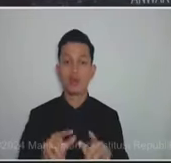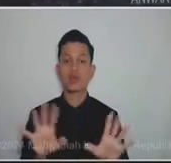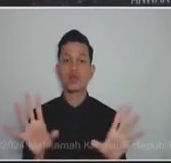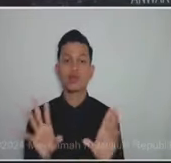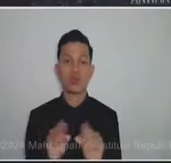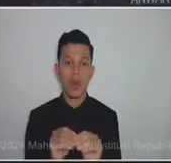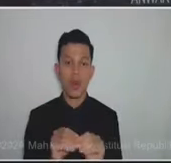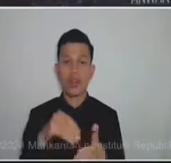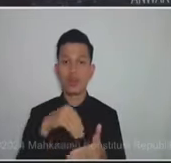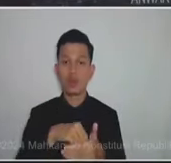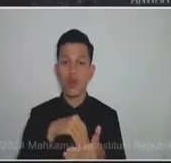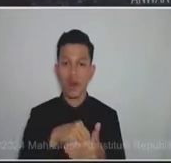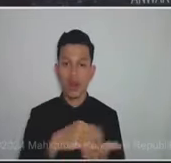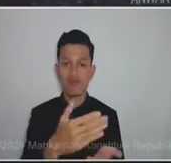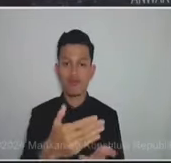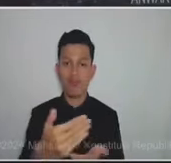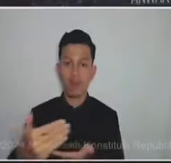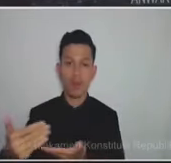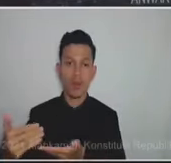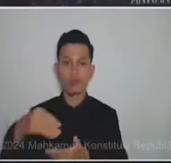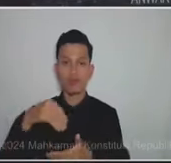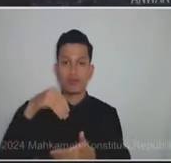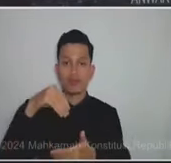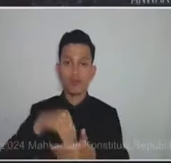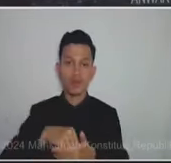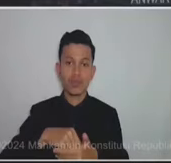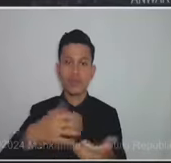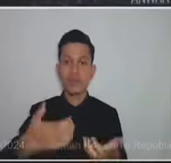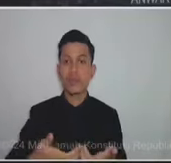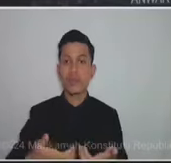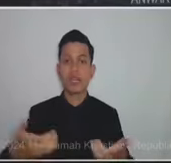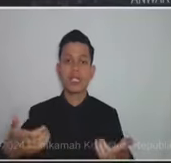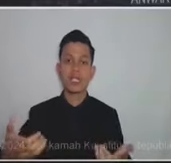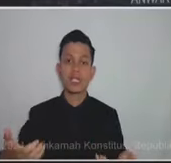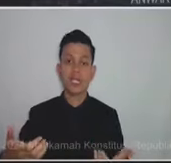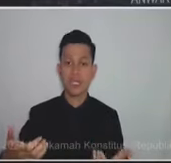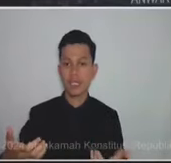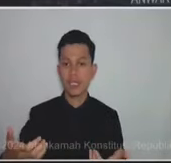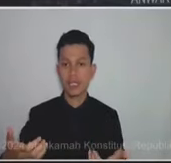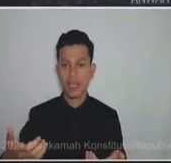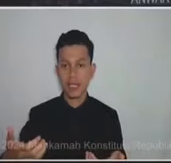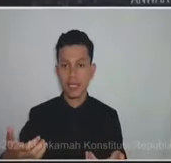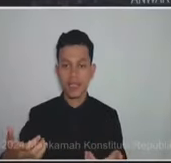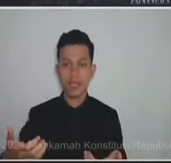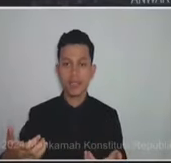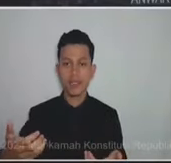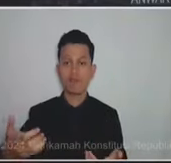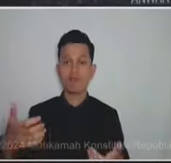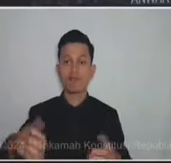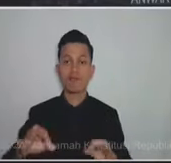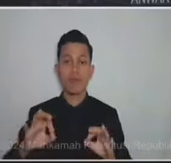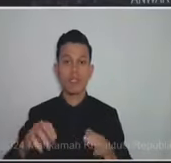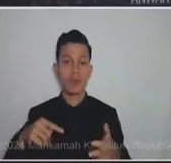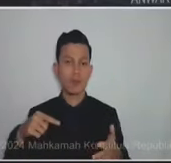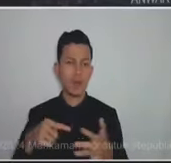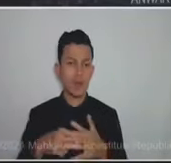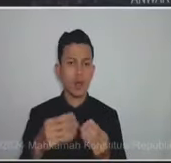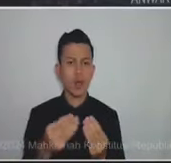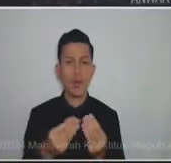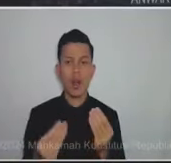hasil bagi jumlah akumulasi perolehan suarasa dalam